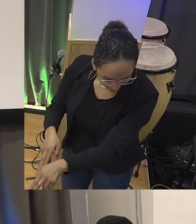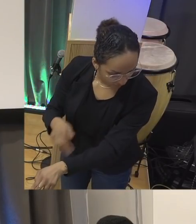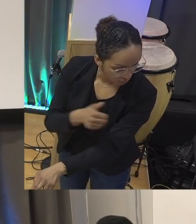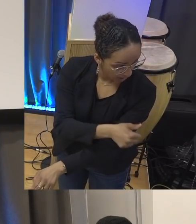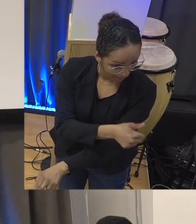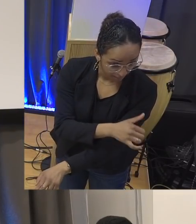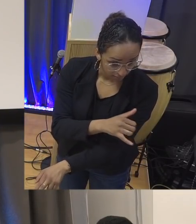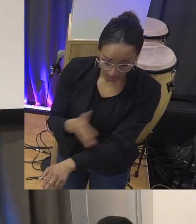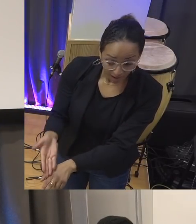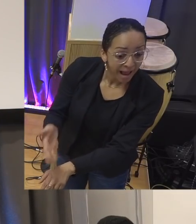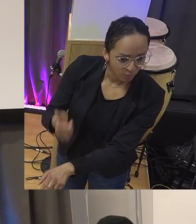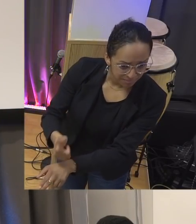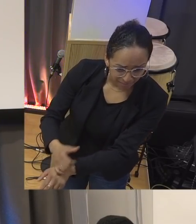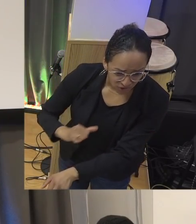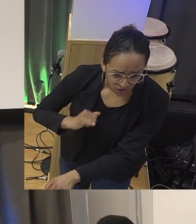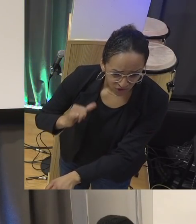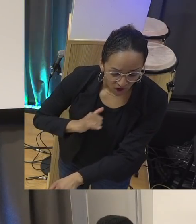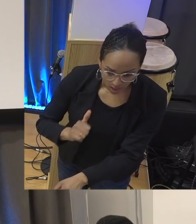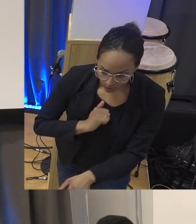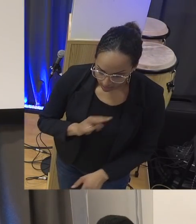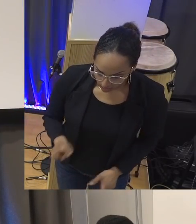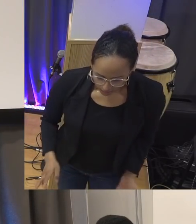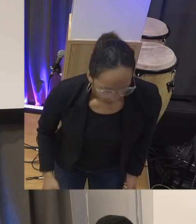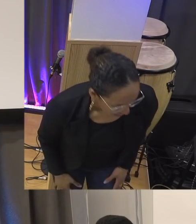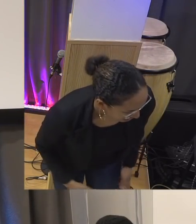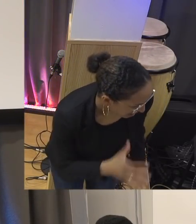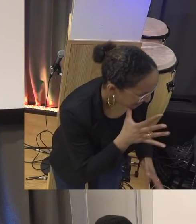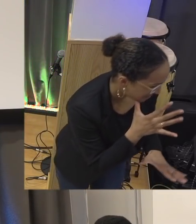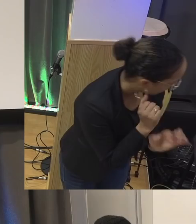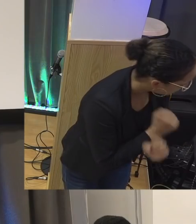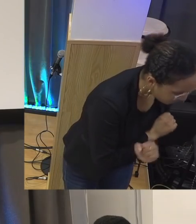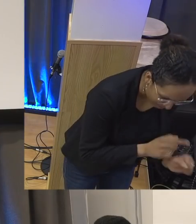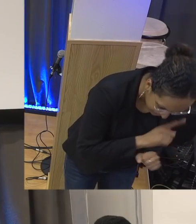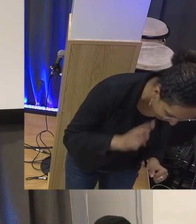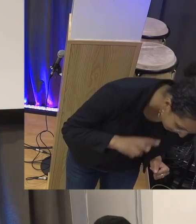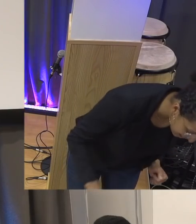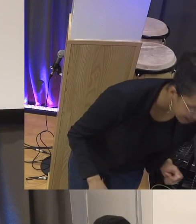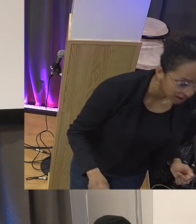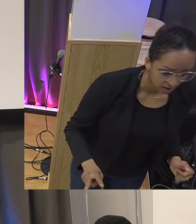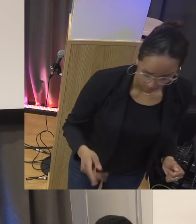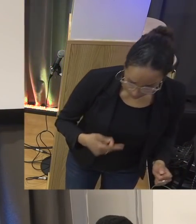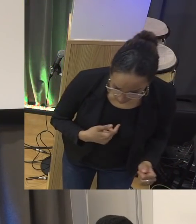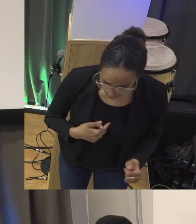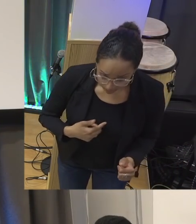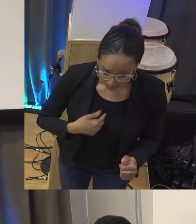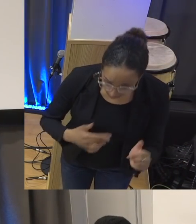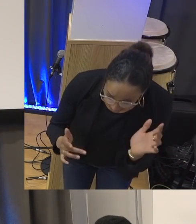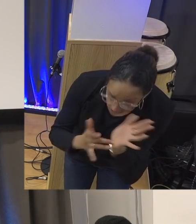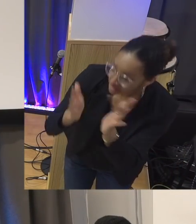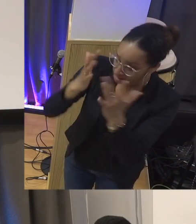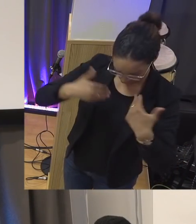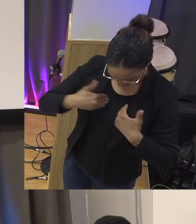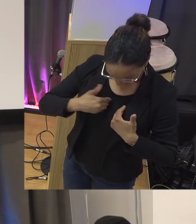Et ça me brise, ça me ronge, ça me lance des défis. Je me dis, au nom de Jésus, je le déclare